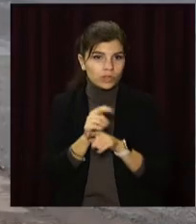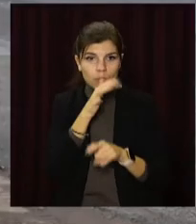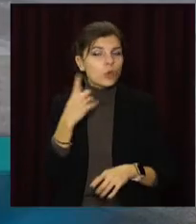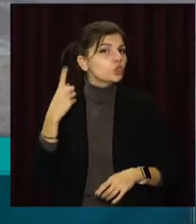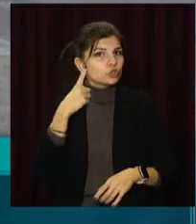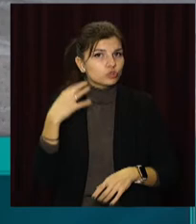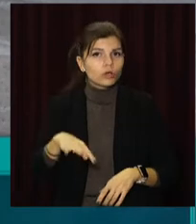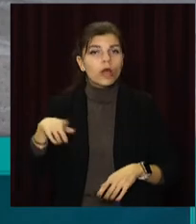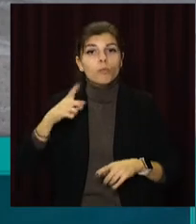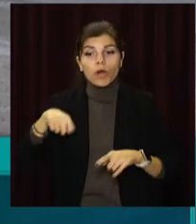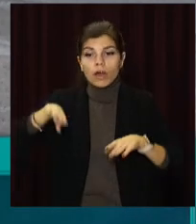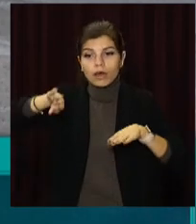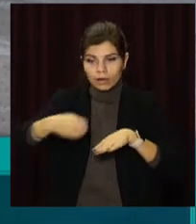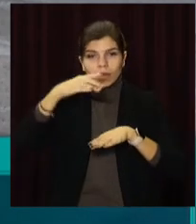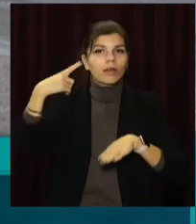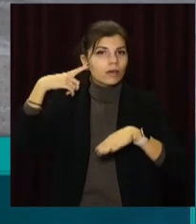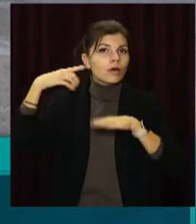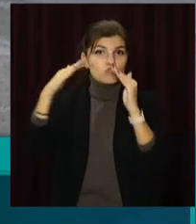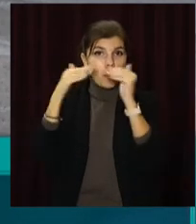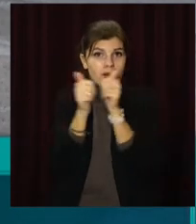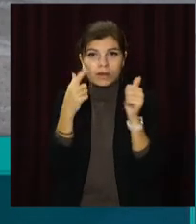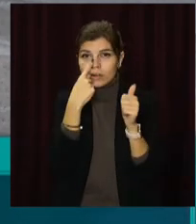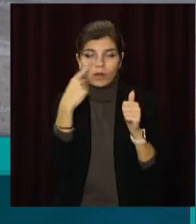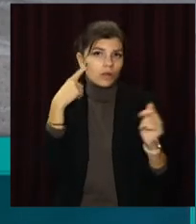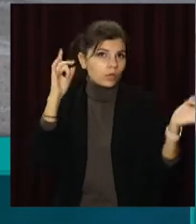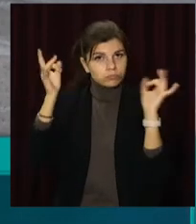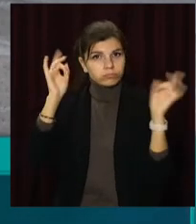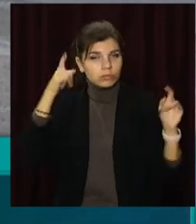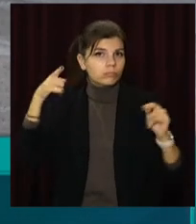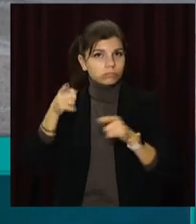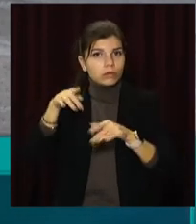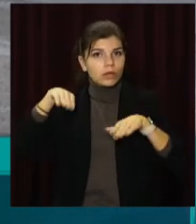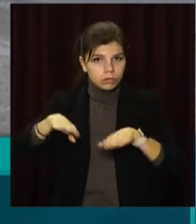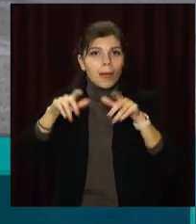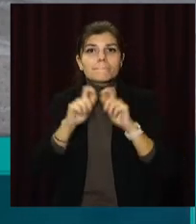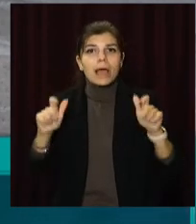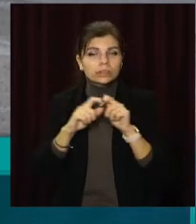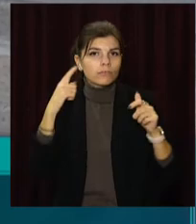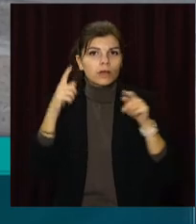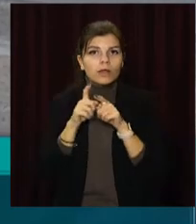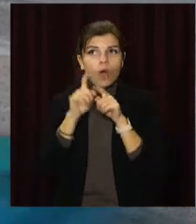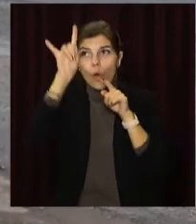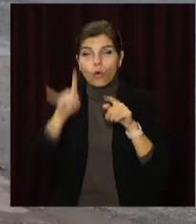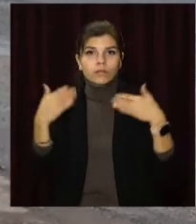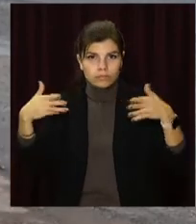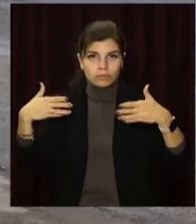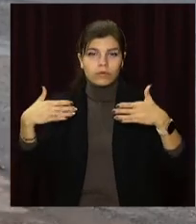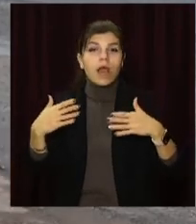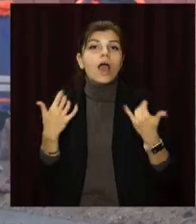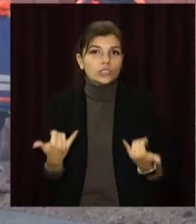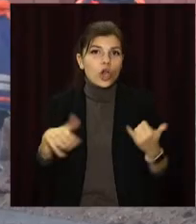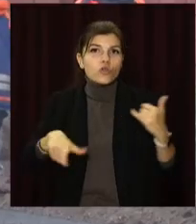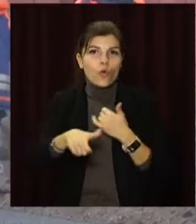було, вібрація йшла в домах, ми рядом тут живемо, і магазин трясся весь. То зараз, звісно, як по маслу буде